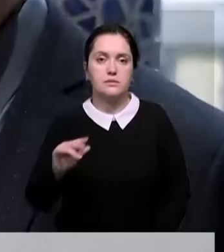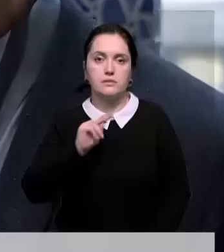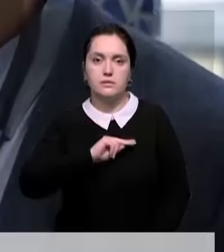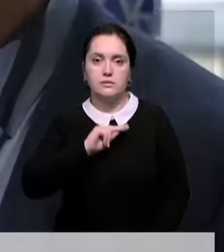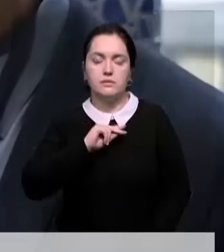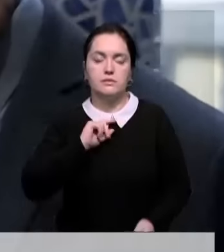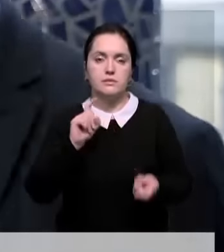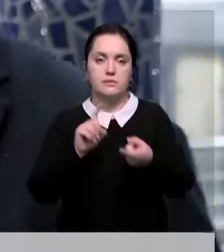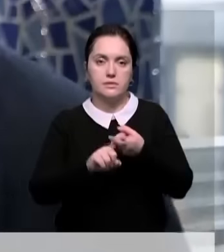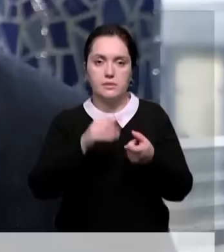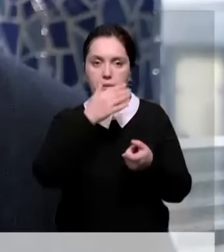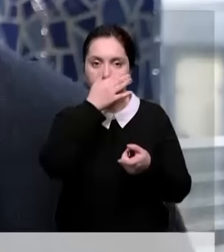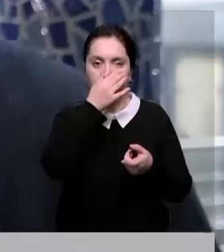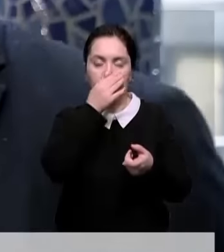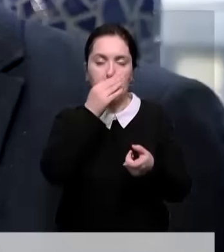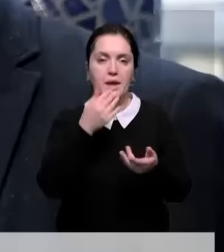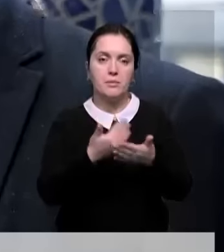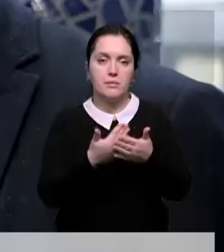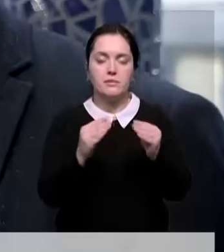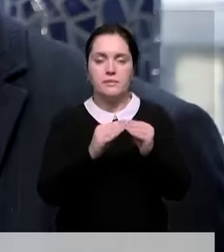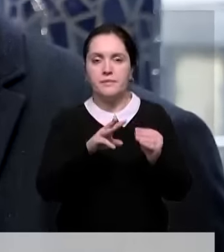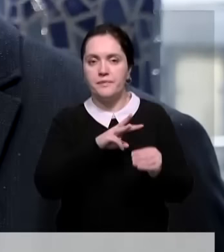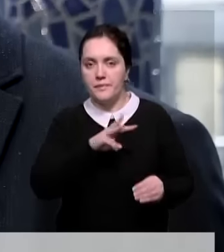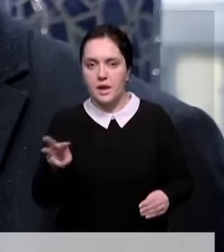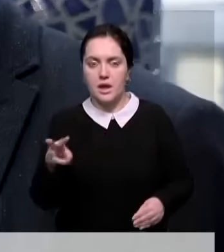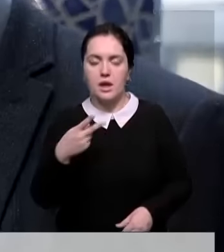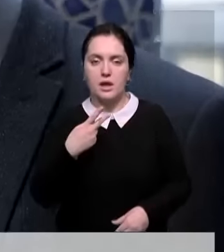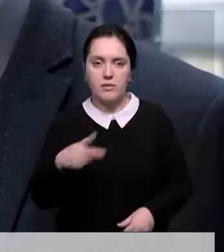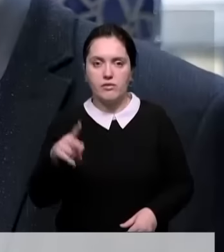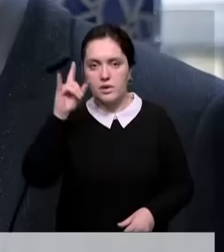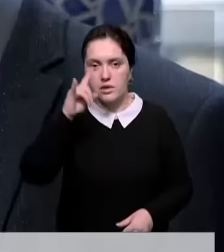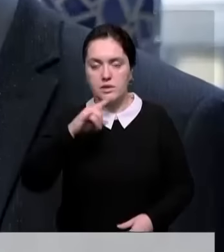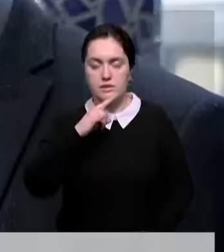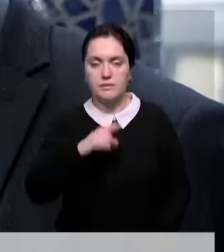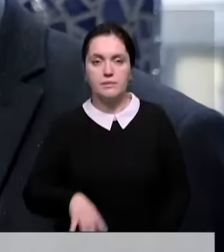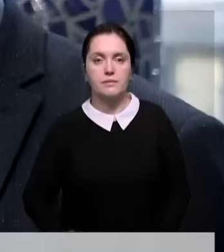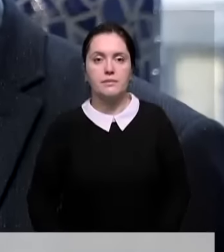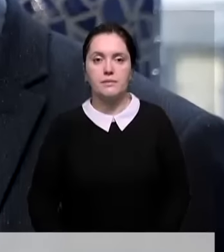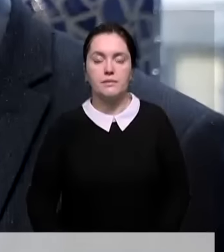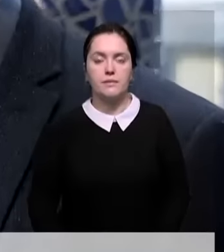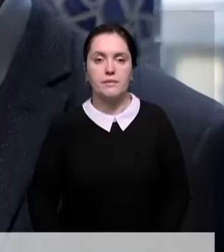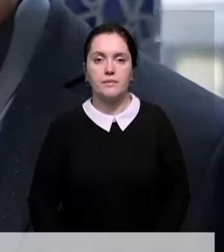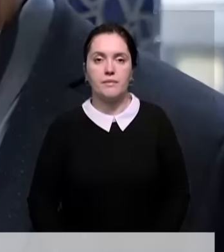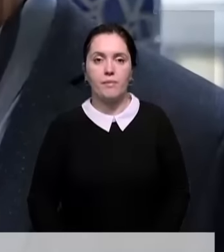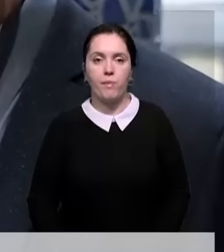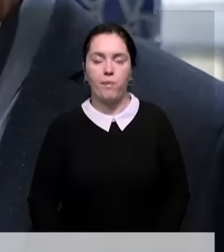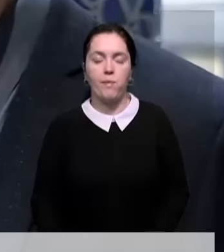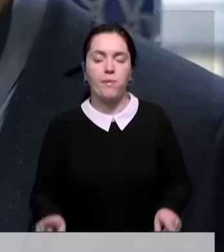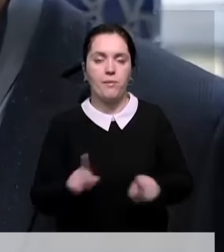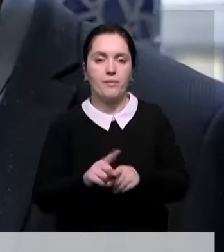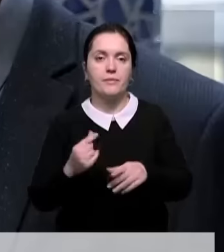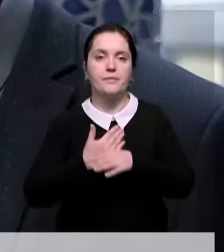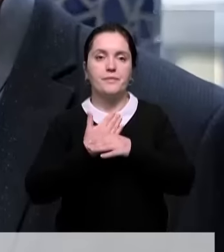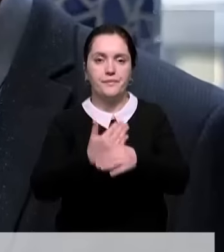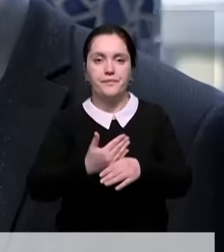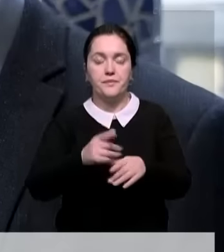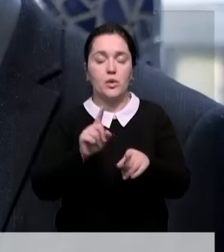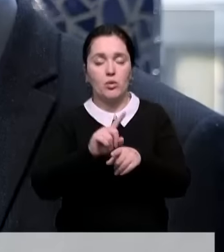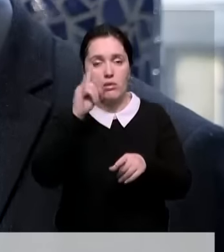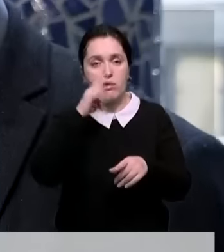работать. Ну, были примерно 10 миллионов евро в Казахстан. И также есть софинансирование с казахстанской